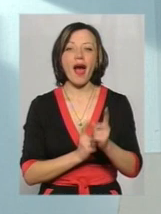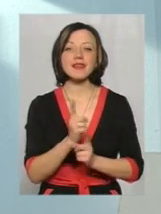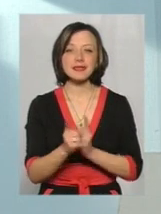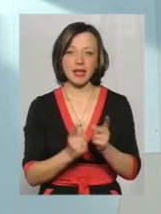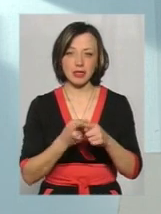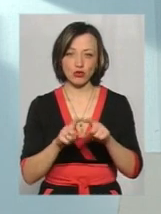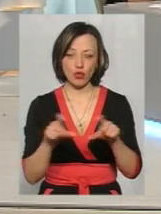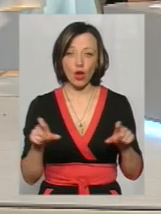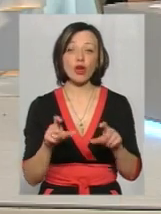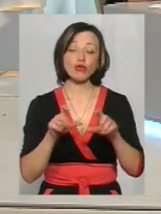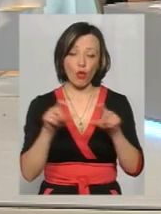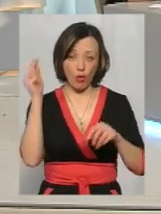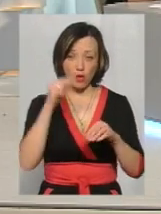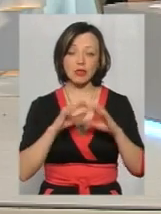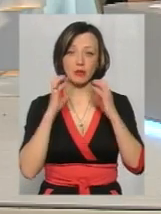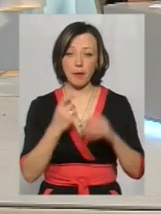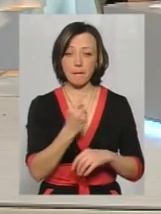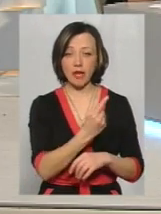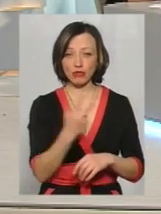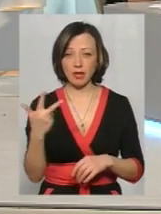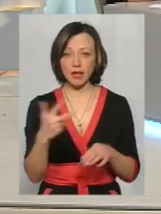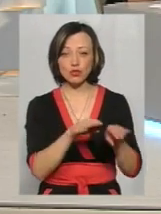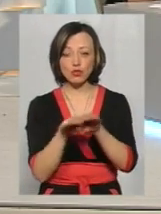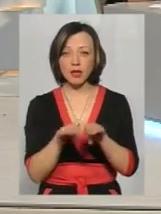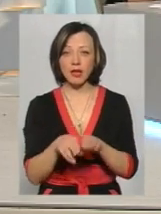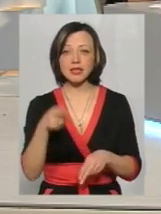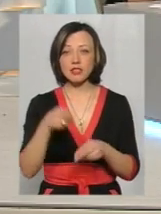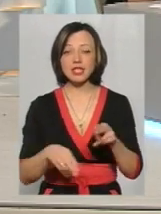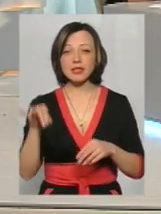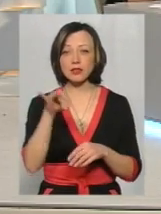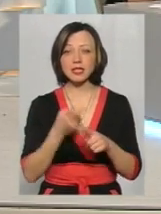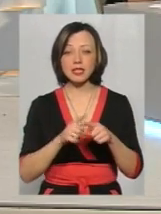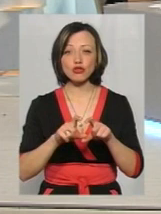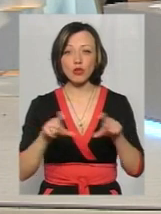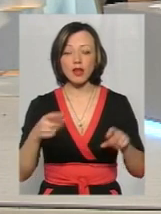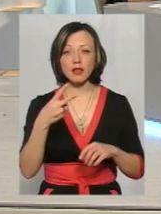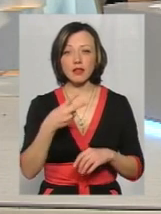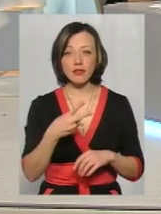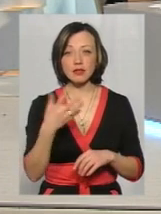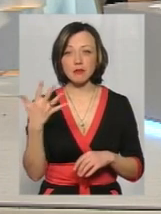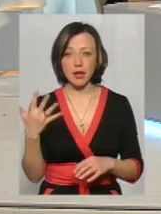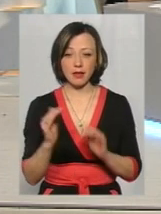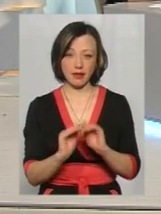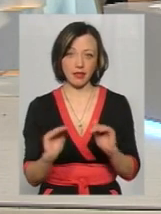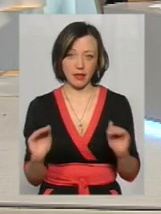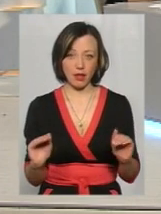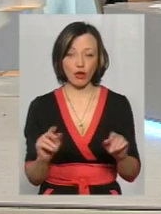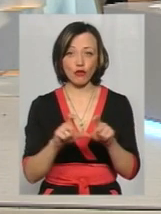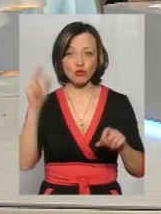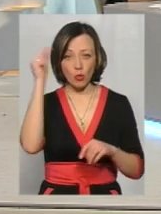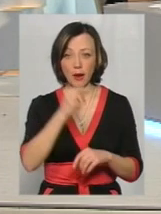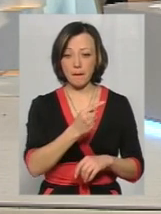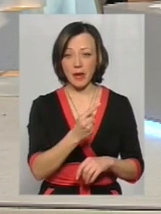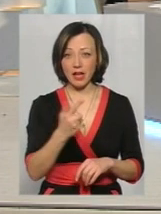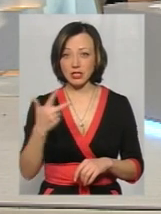реорганізувати. Школу зберегли перших-третіх ступенів, але завершилася історія цієї школи 25 учнями. В школі